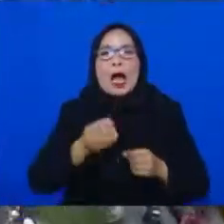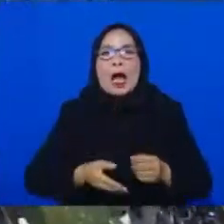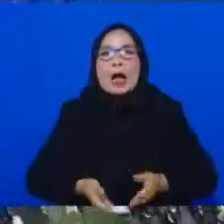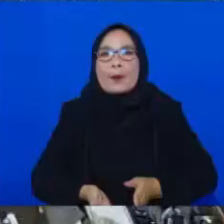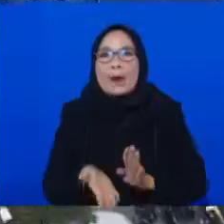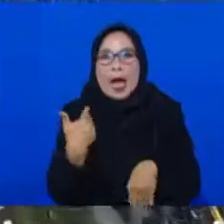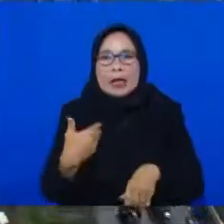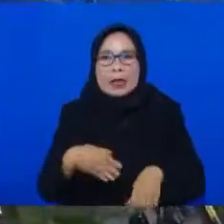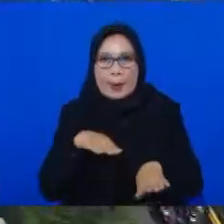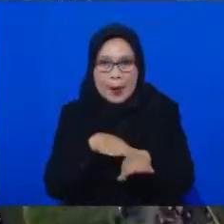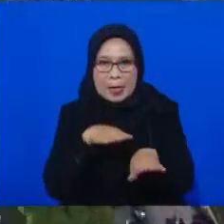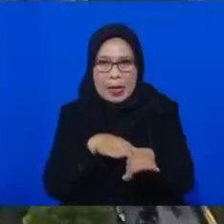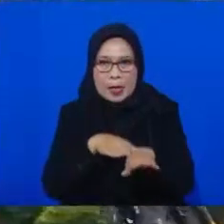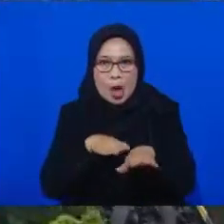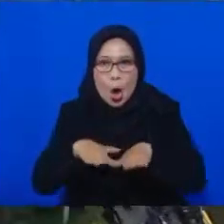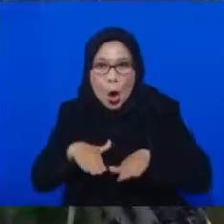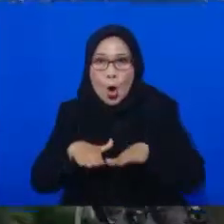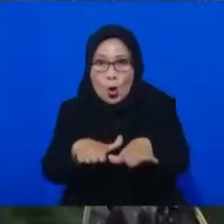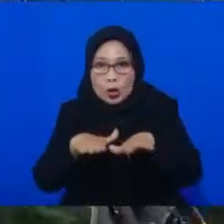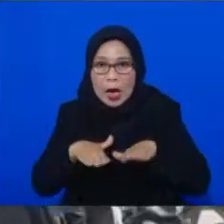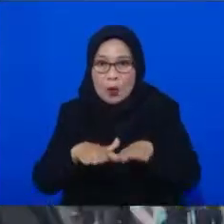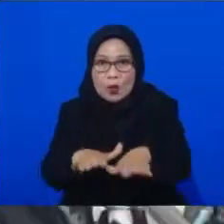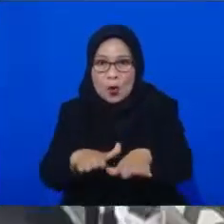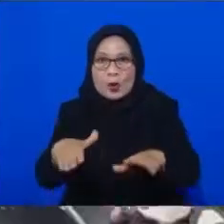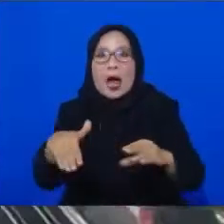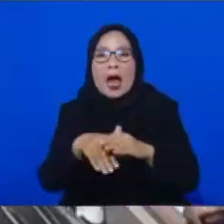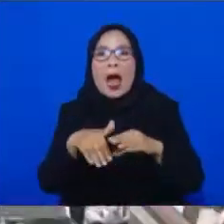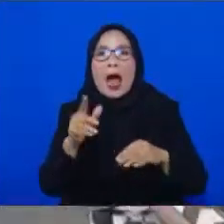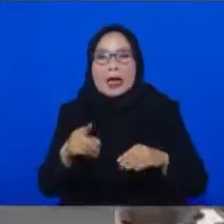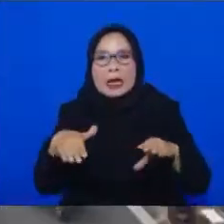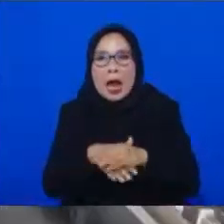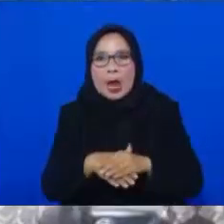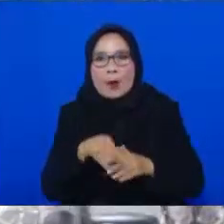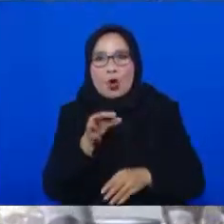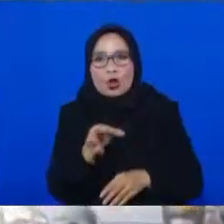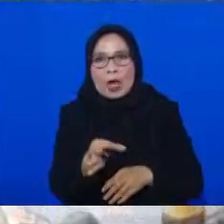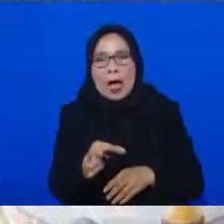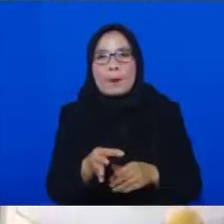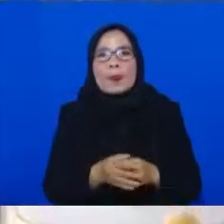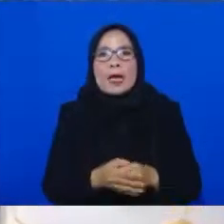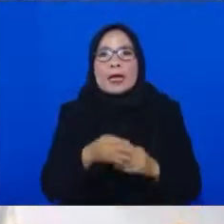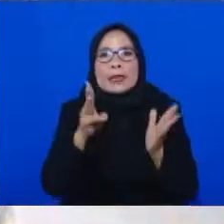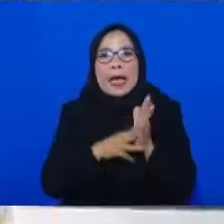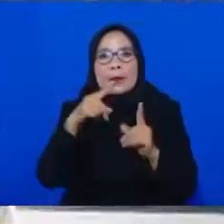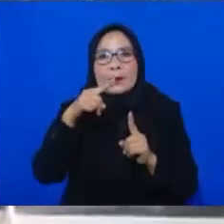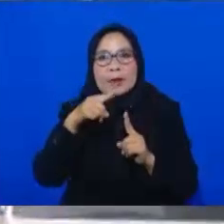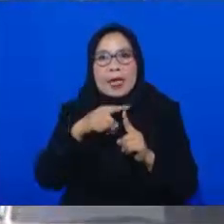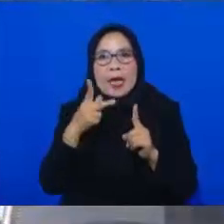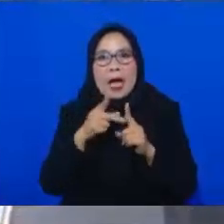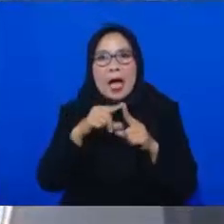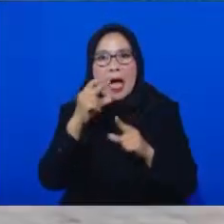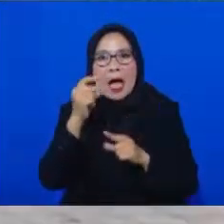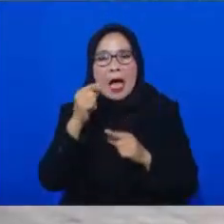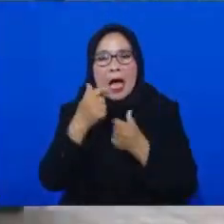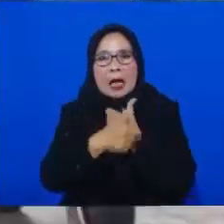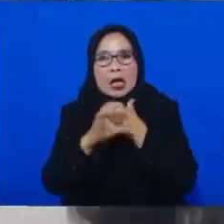Bahkan kontraflow diberlakukan di Tol Dalam Kota. Sementara itu di Jalan MT Haryono, pengendara sepeda motor yang tak sabar menunggu kemacetan